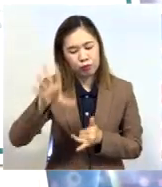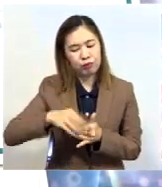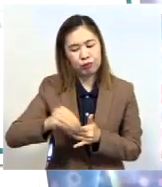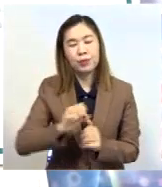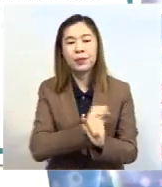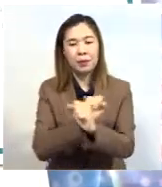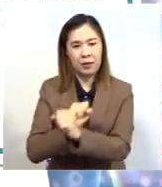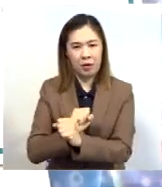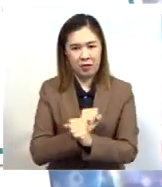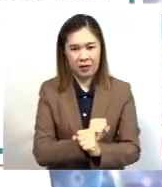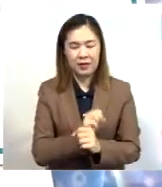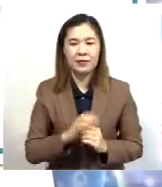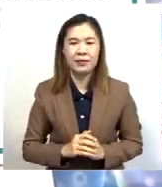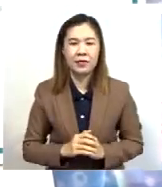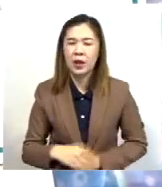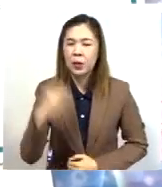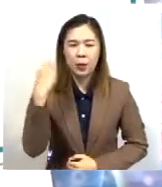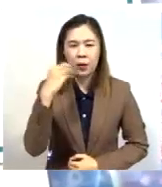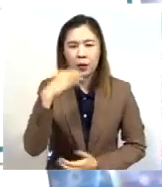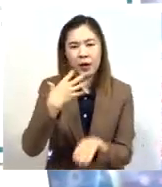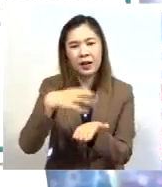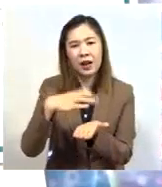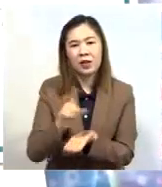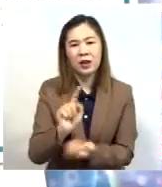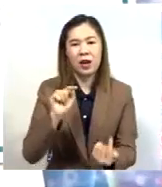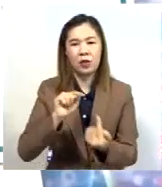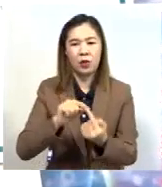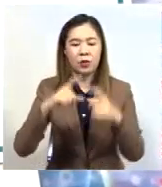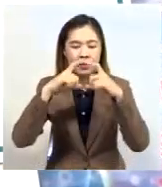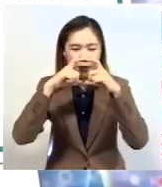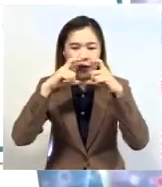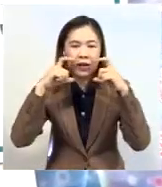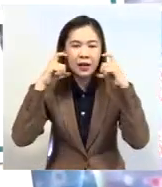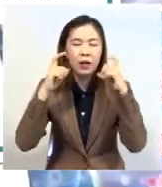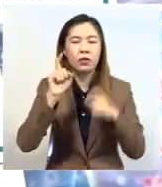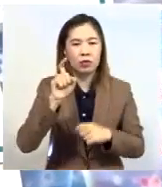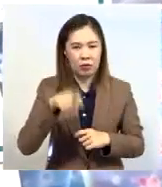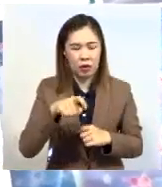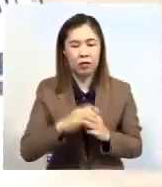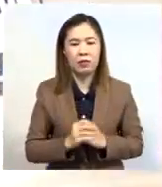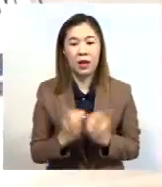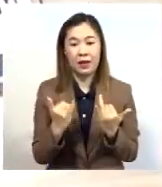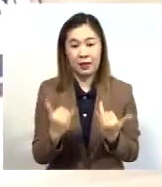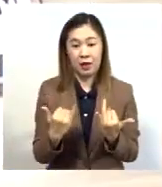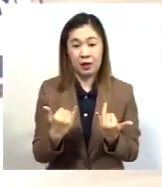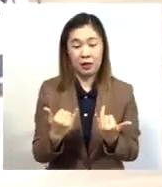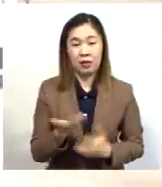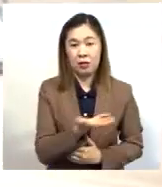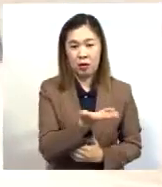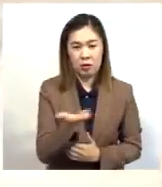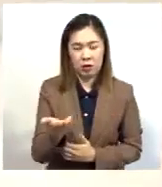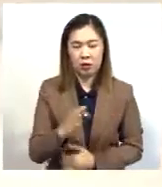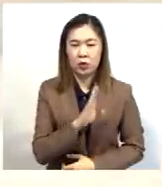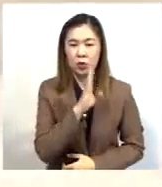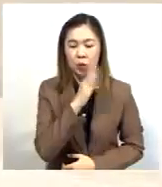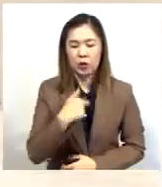การป้องกันตัวเองที่เราพูดกันเป็นประจำสม่ำเสมอก็คือเรื่องของการสวมใส่หน้ากากอนามัยแต่ว่าช่วงนี้ต้องยอมรับว่าหลายคนบอกว่าเวล